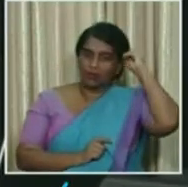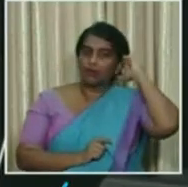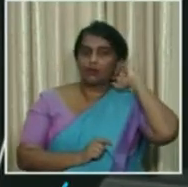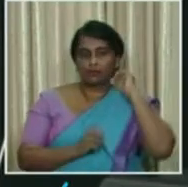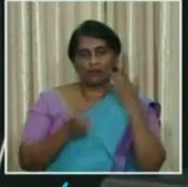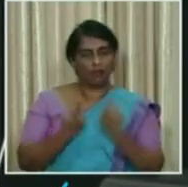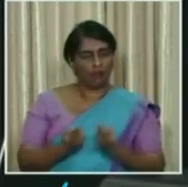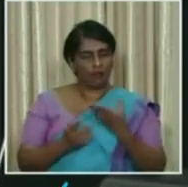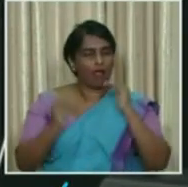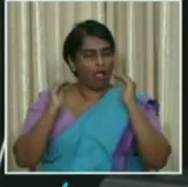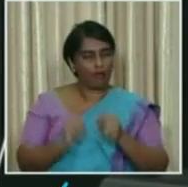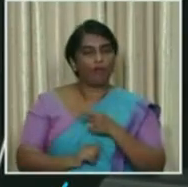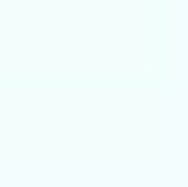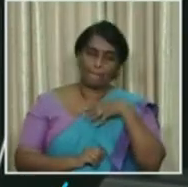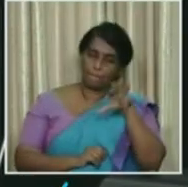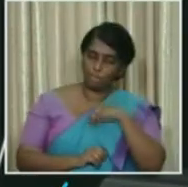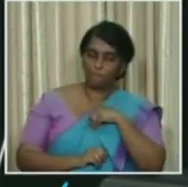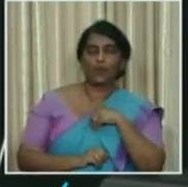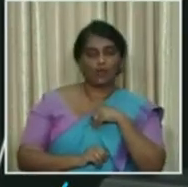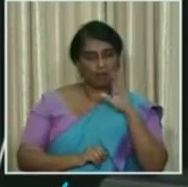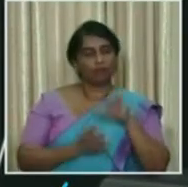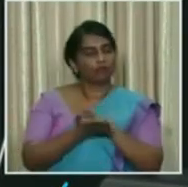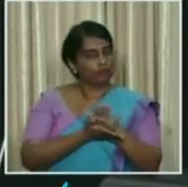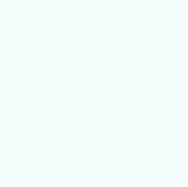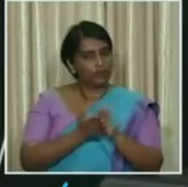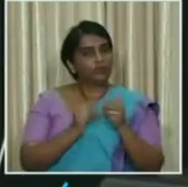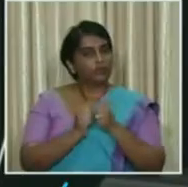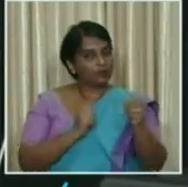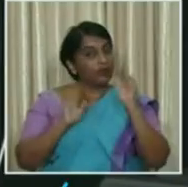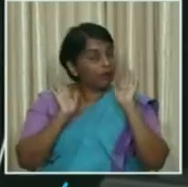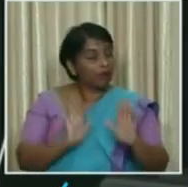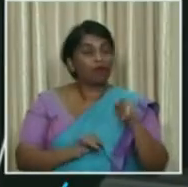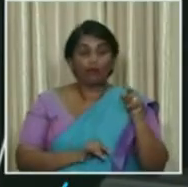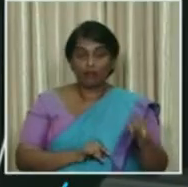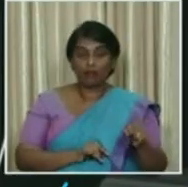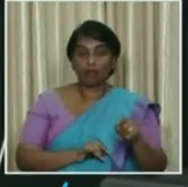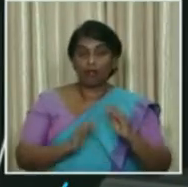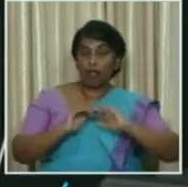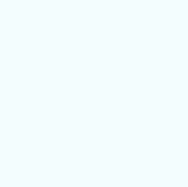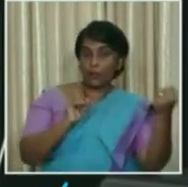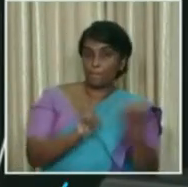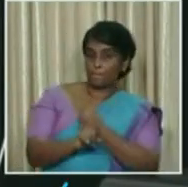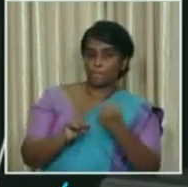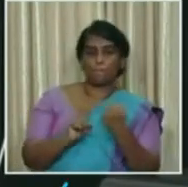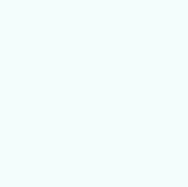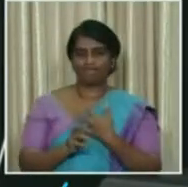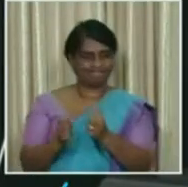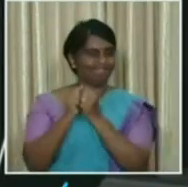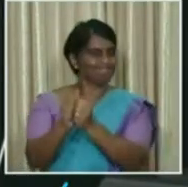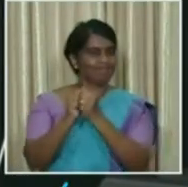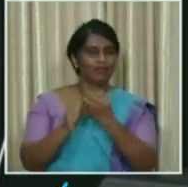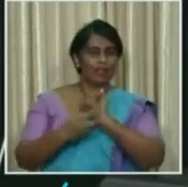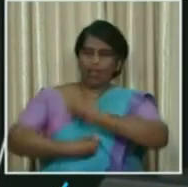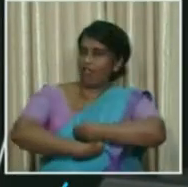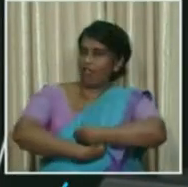අඩුවක් තියෙනවයි කියන එකත් යම් මට්ටමක පිළිගන්නවා ඒව නිවැරදි කරන්න කටයුතු කරනවා හැබැයි මේ බාහිර බලපෑම් වලින් අපි හොල්ලලා